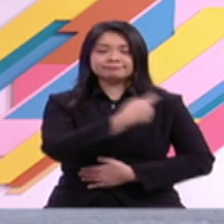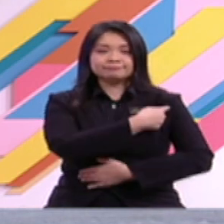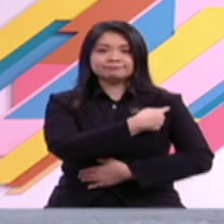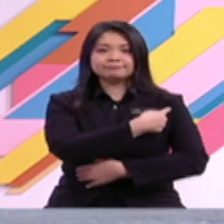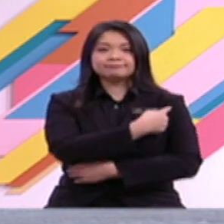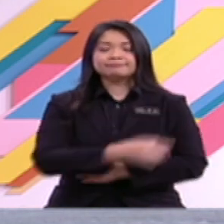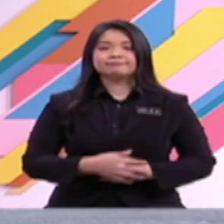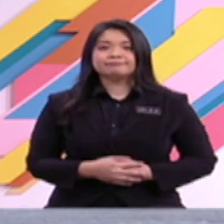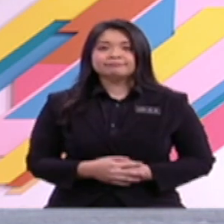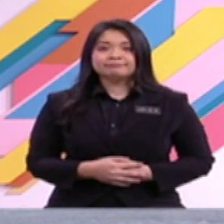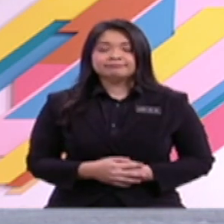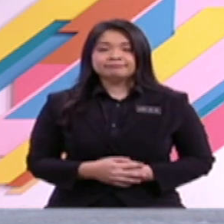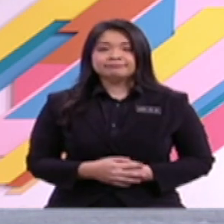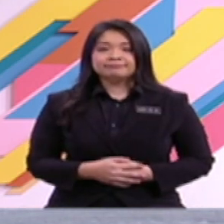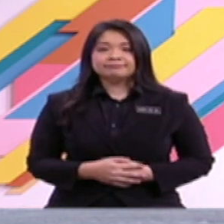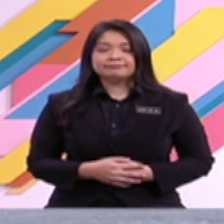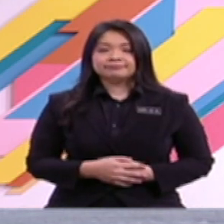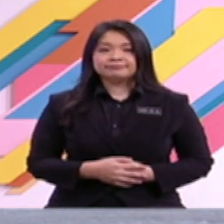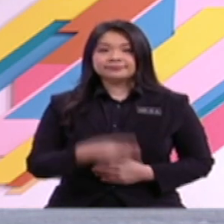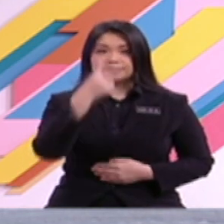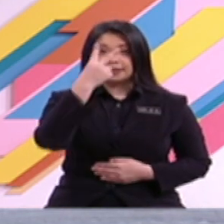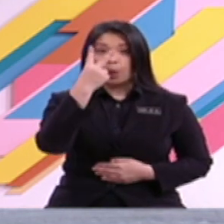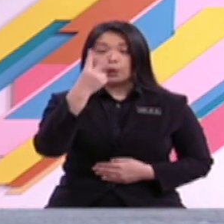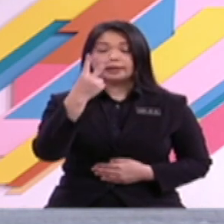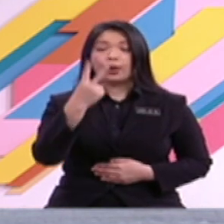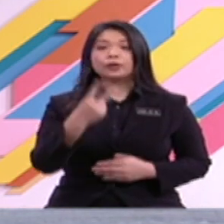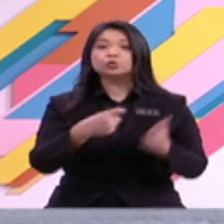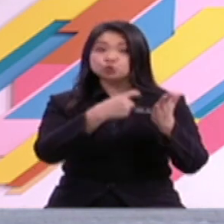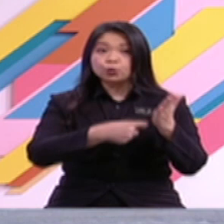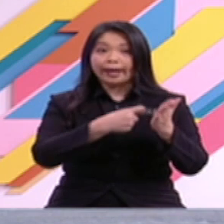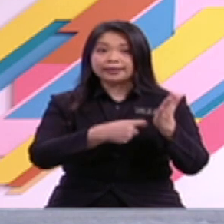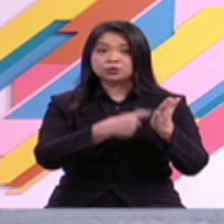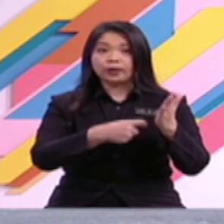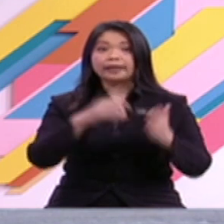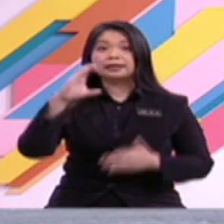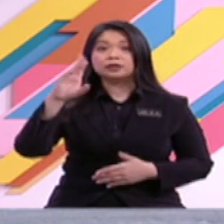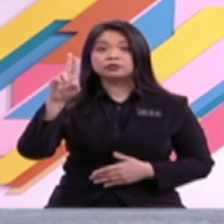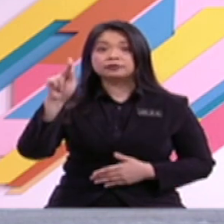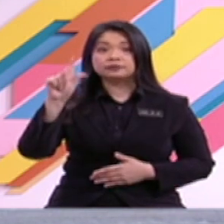kita Oh mana Alex Oke kita percobaan saya segitu masih